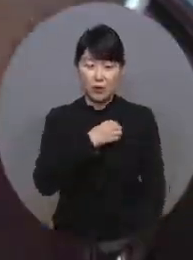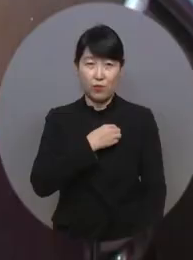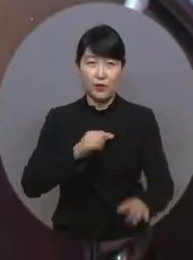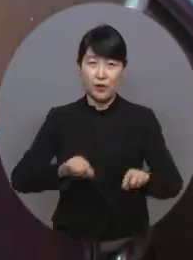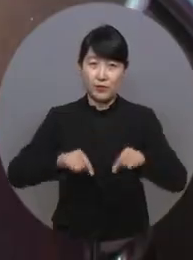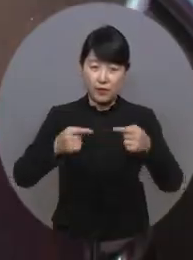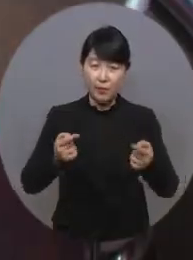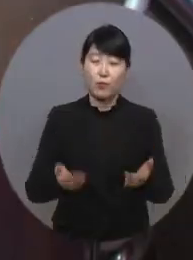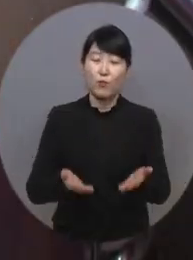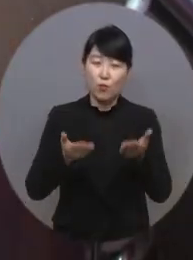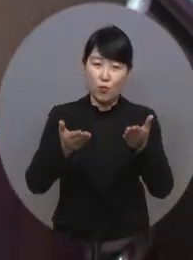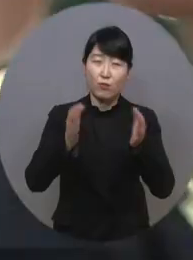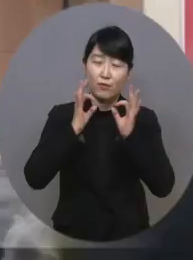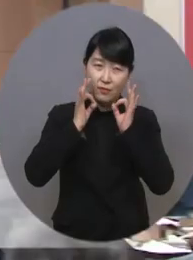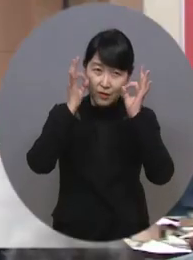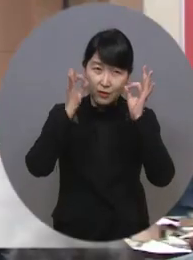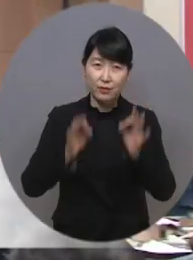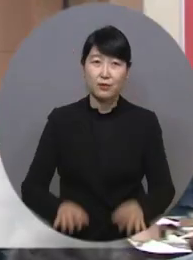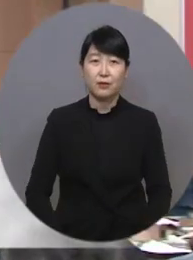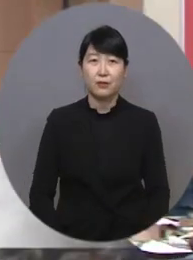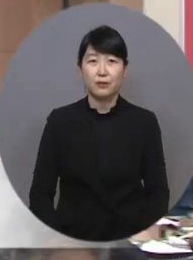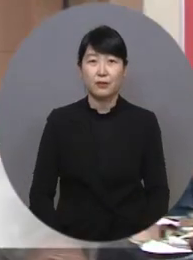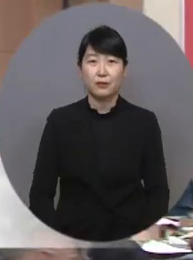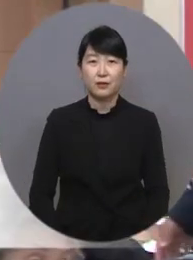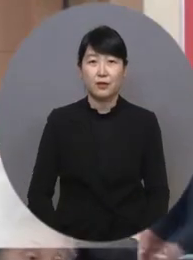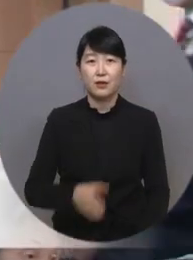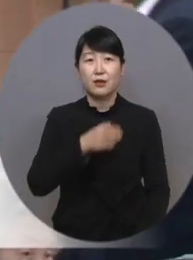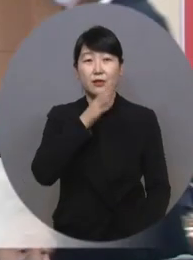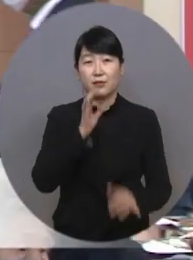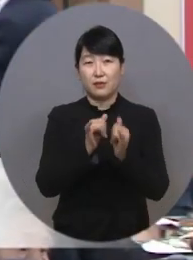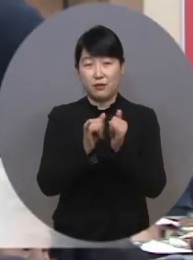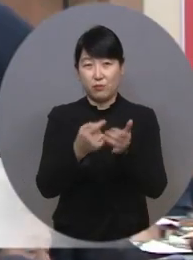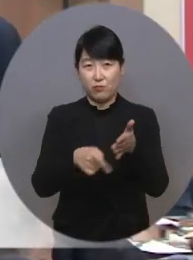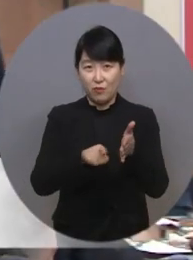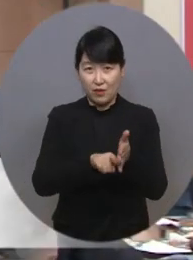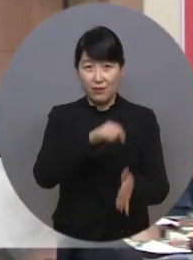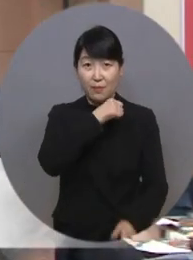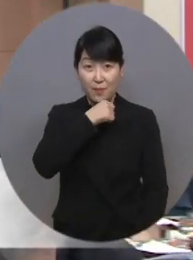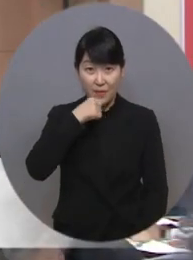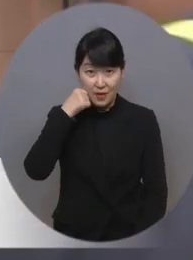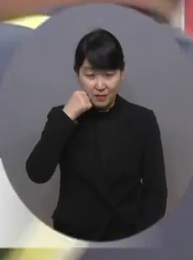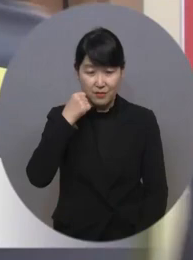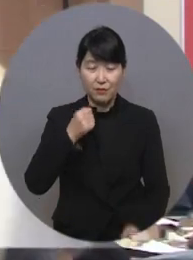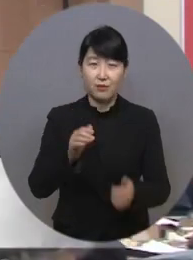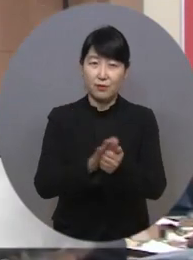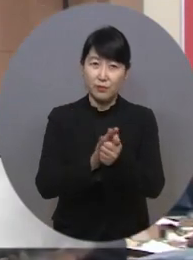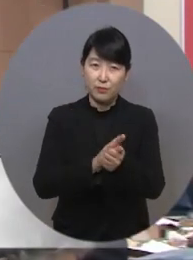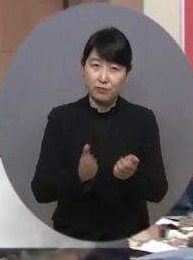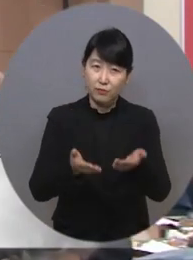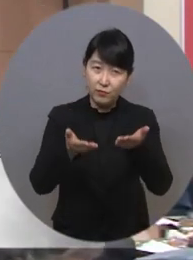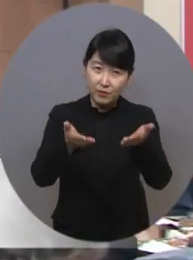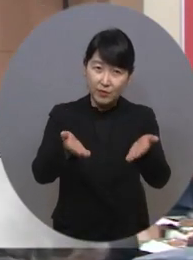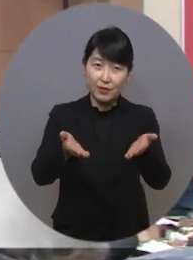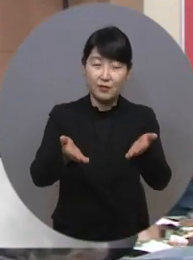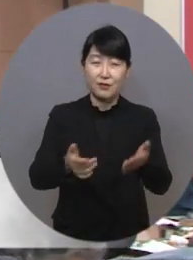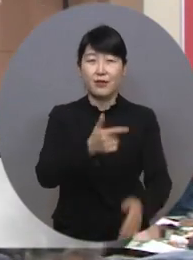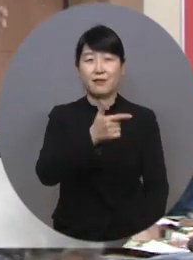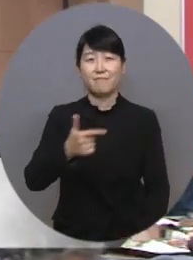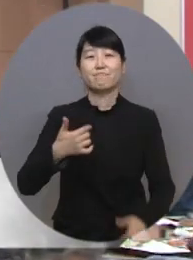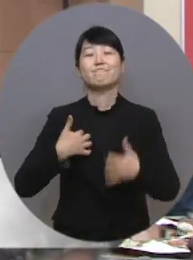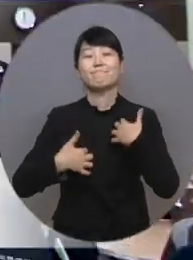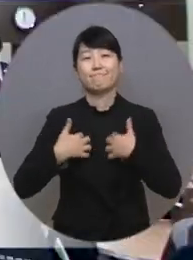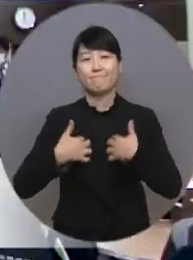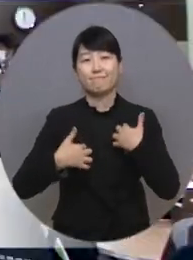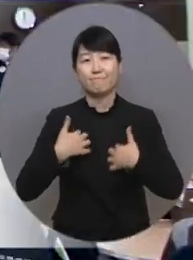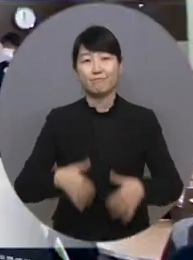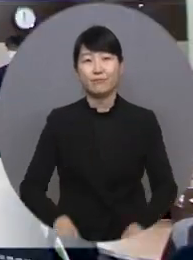다해 봉사합니다. 많은 어르신들께 맛있는 음식을 제공하게 되어 너무 기쁘게